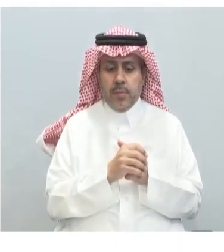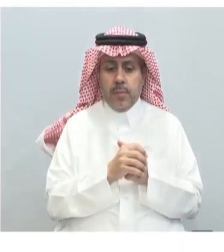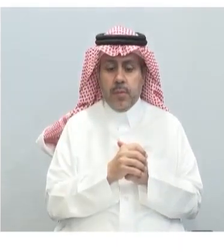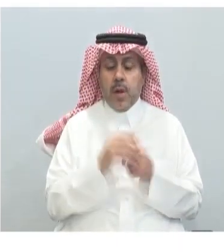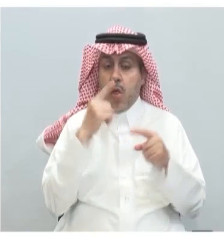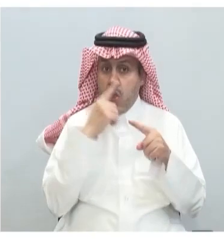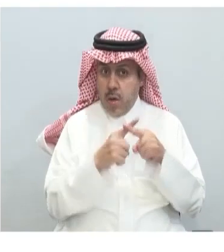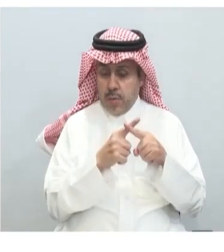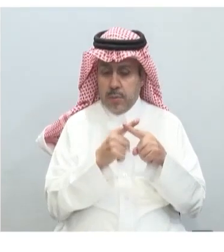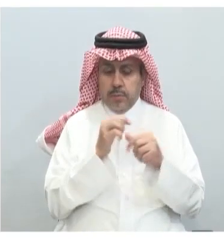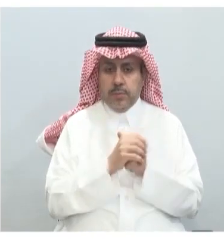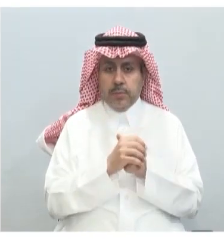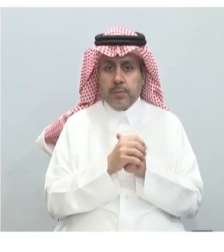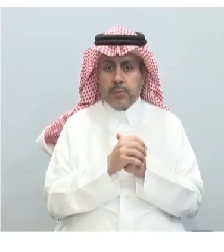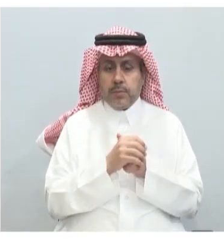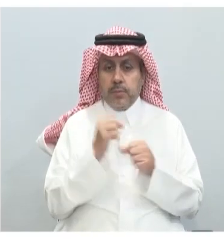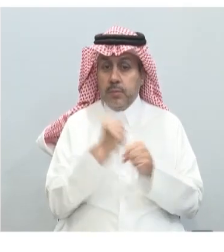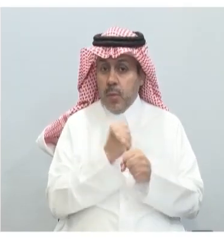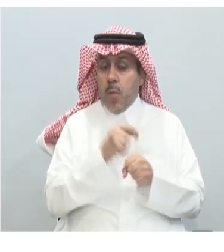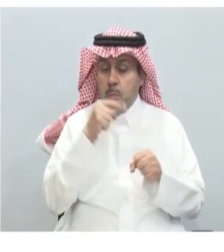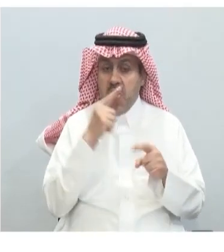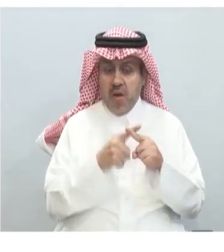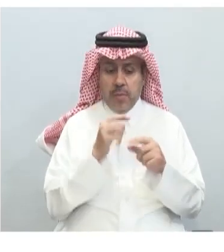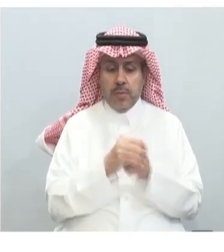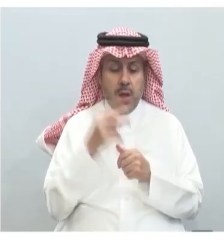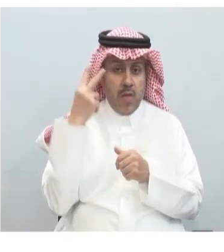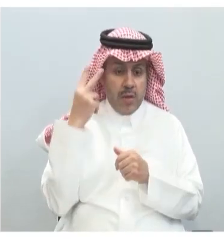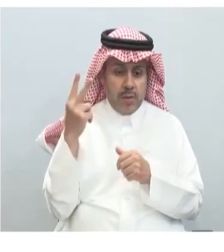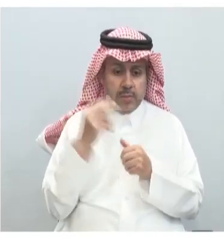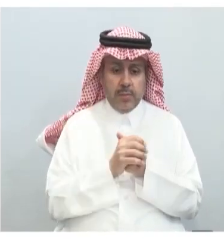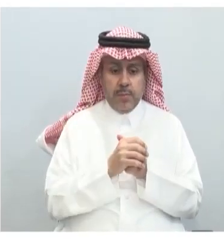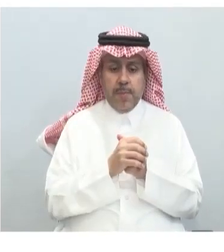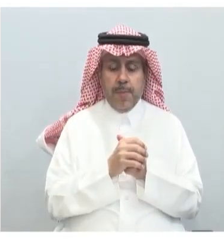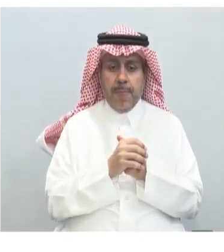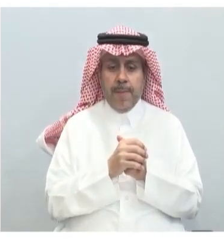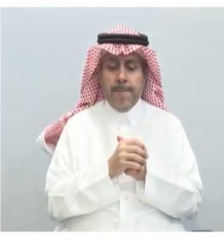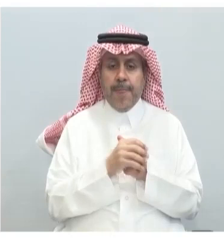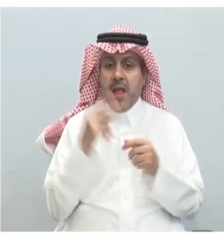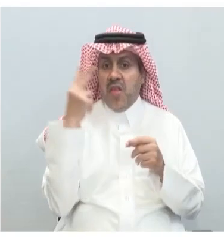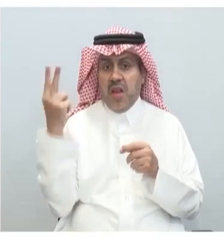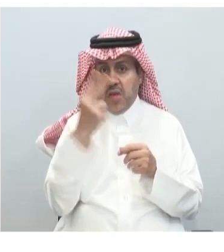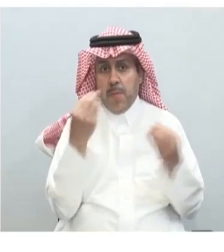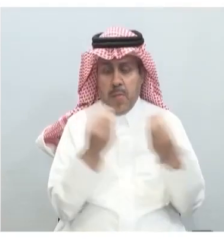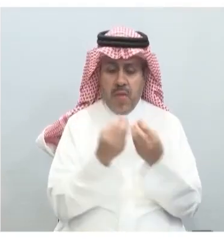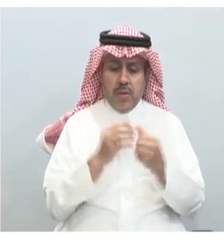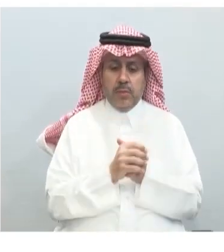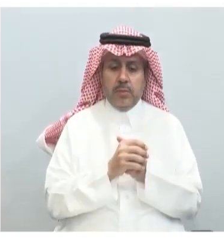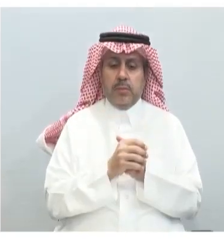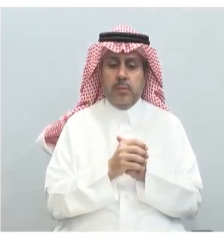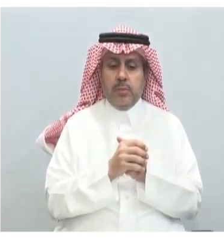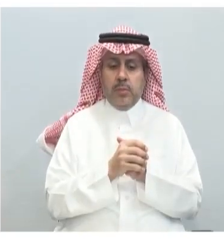بالضرب قمنا بالضرب عندما اقوم بالضرب هنا اثنان ستختصر مع اثنان هنا وايضا ستختصر